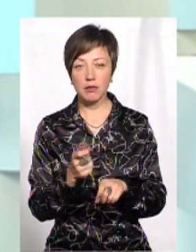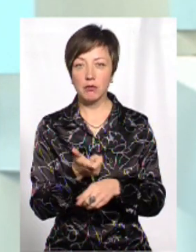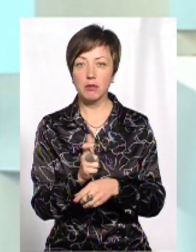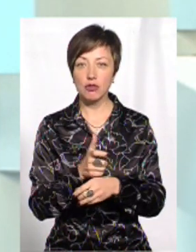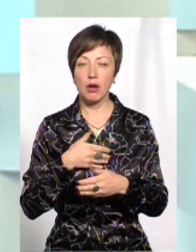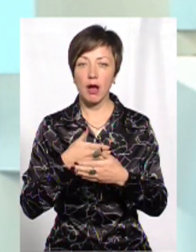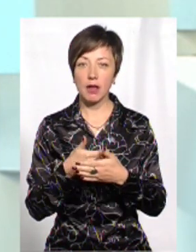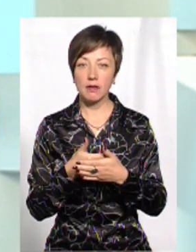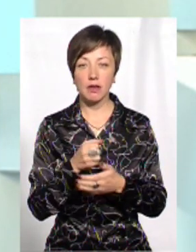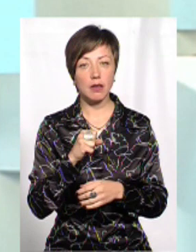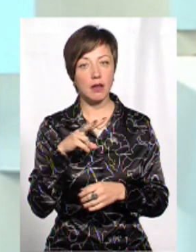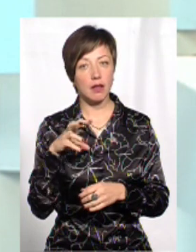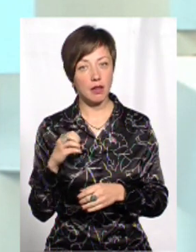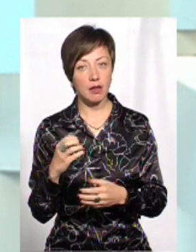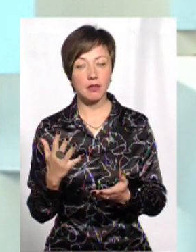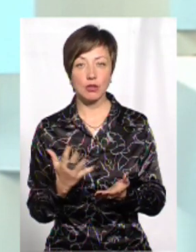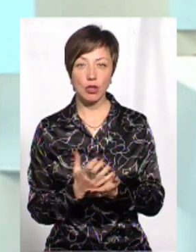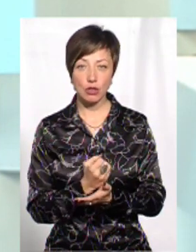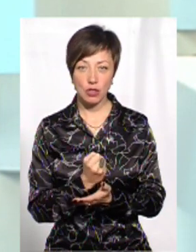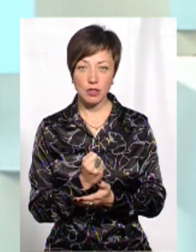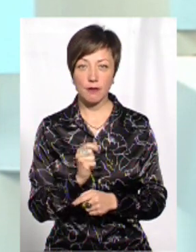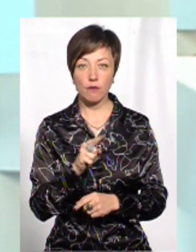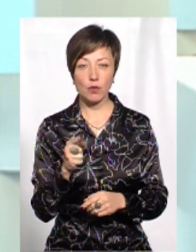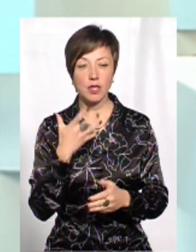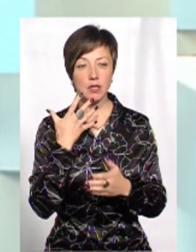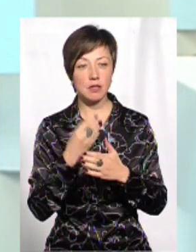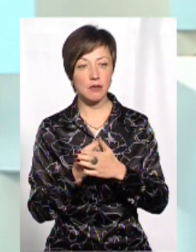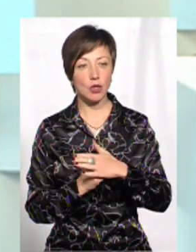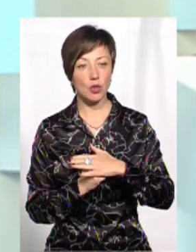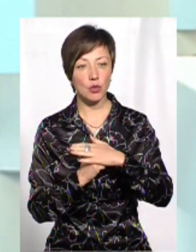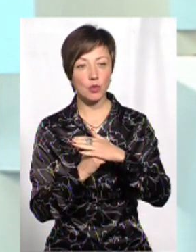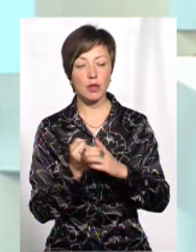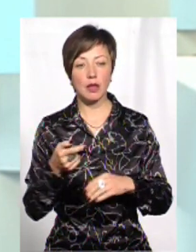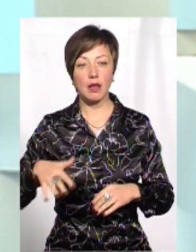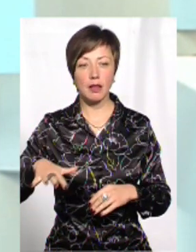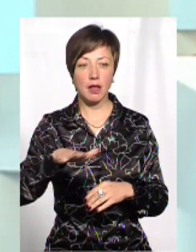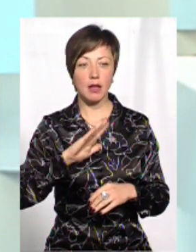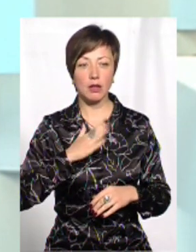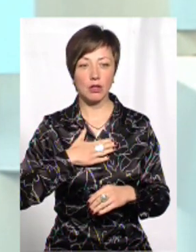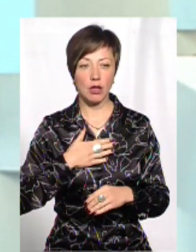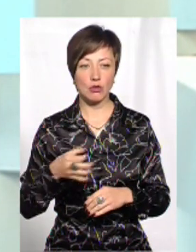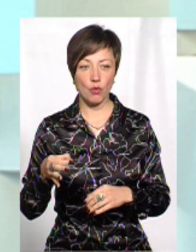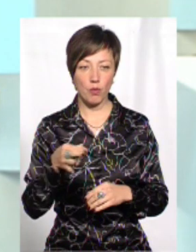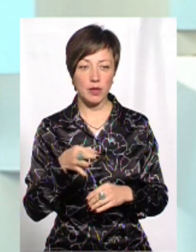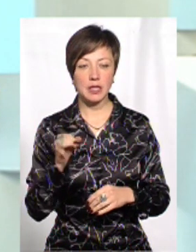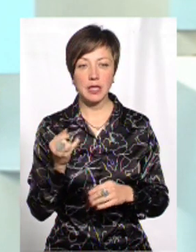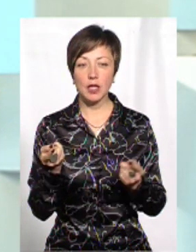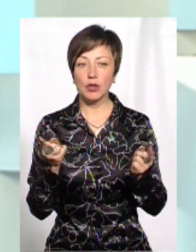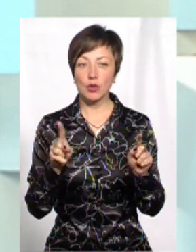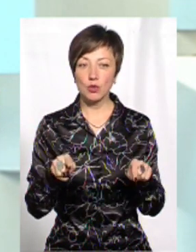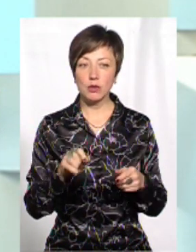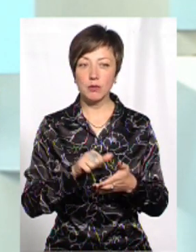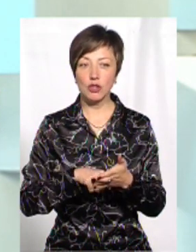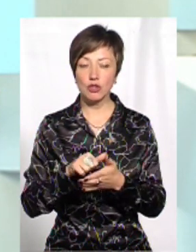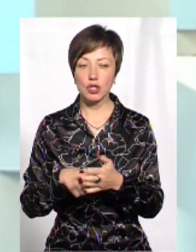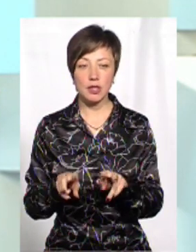активним. Проте знайшли вони свій ґрунт, безперечно, і на теренах нашої області. І тут